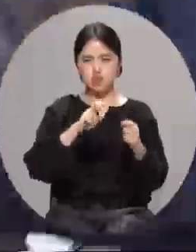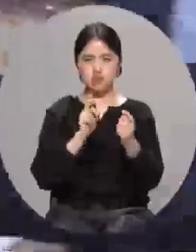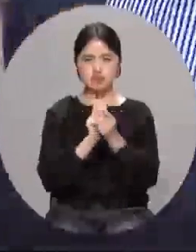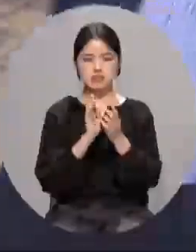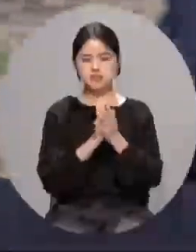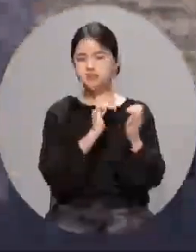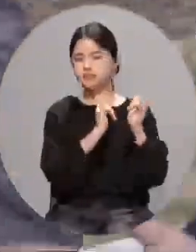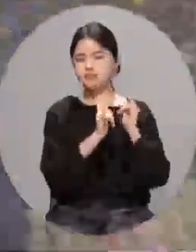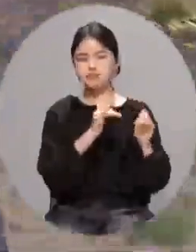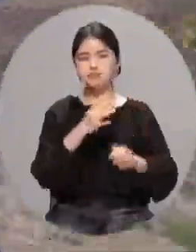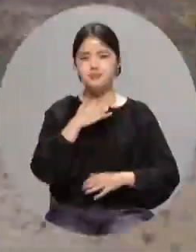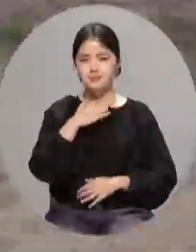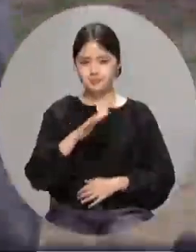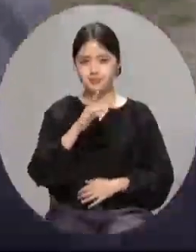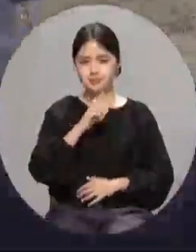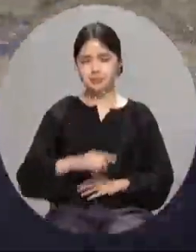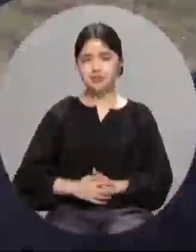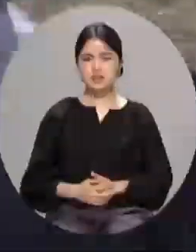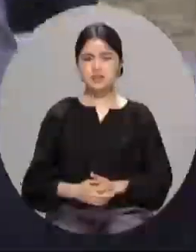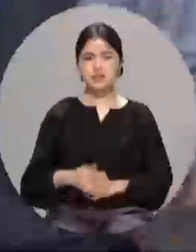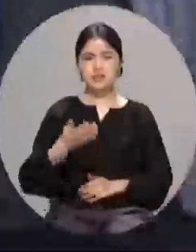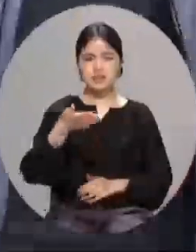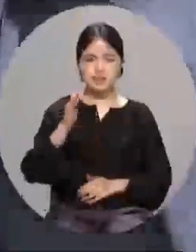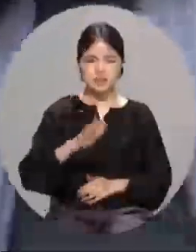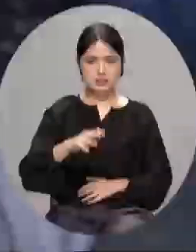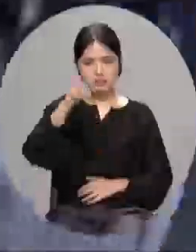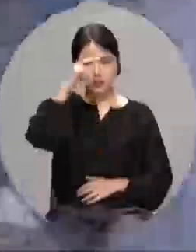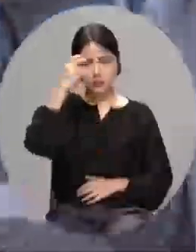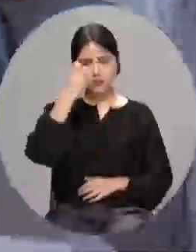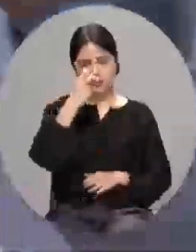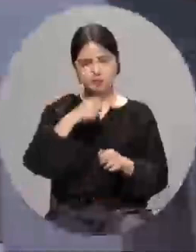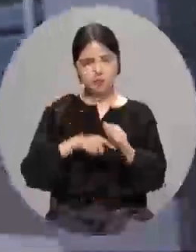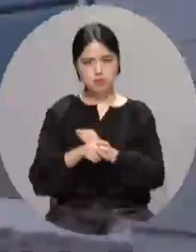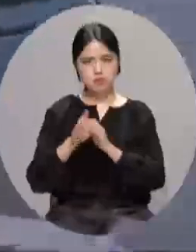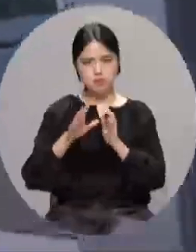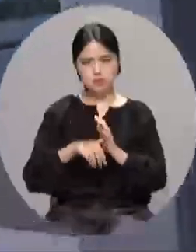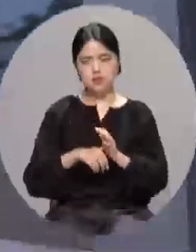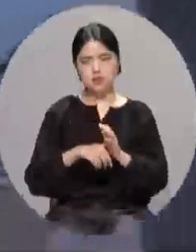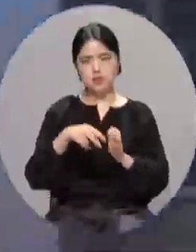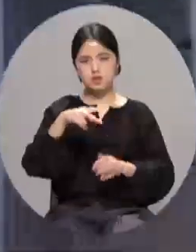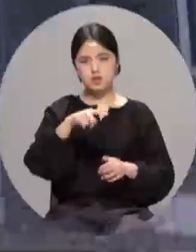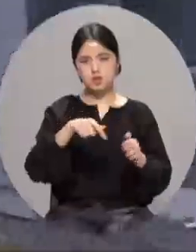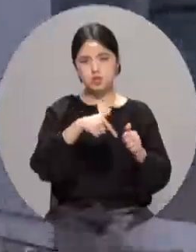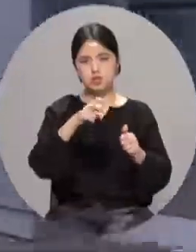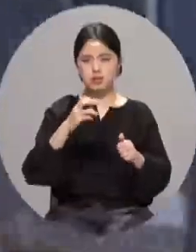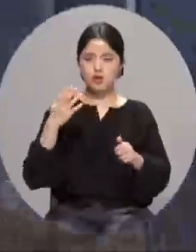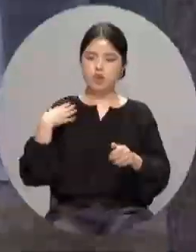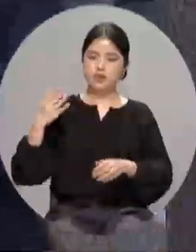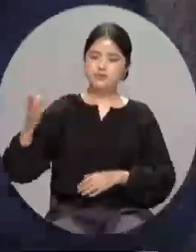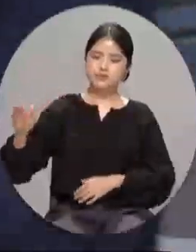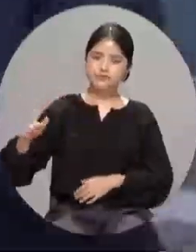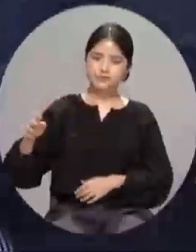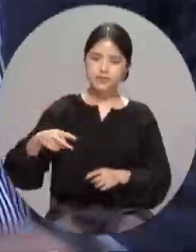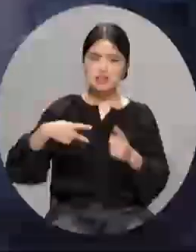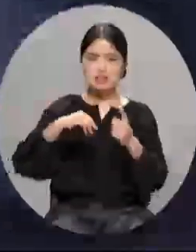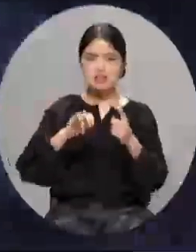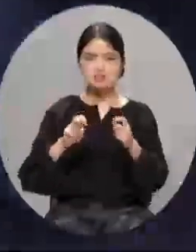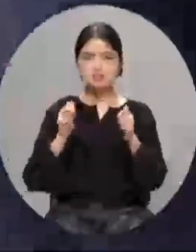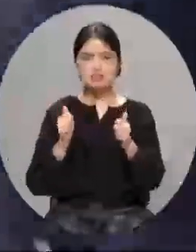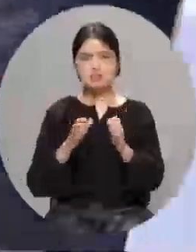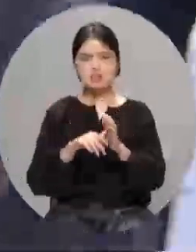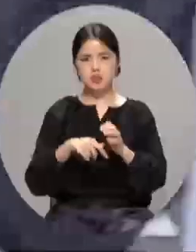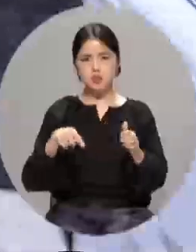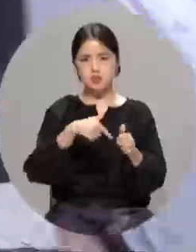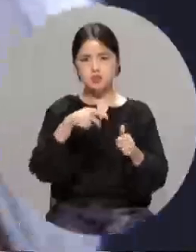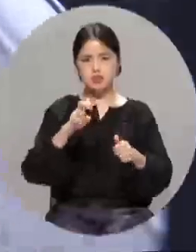연락을 취한 적은 없다고 부인한 것. 하지만 경찰 조사에서 서 교육감이 어깨를 두드리거나 1심 재판에서는 교육감이